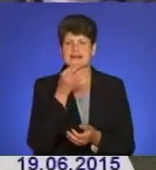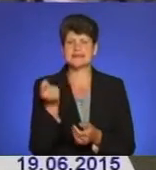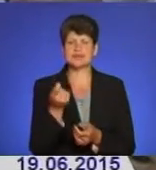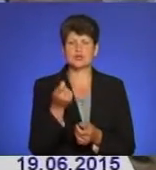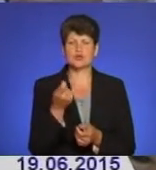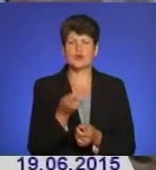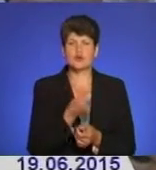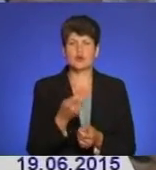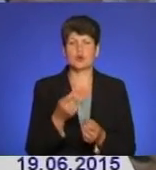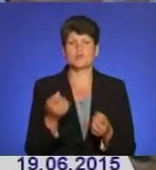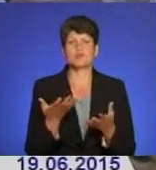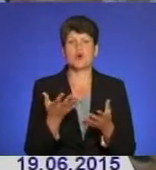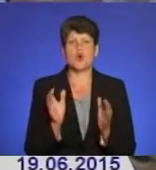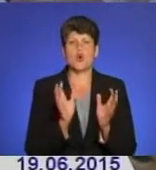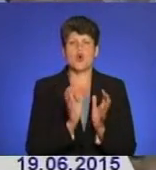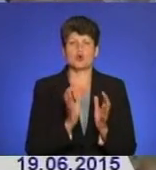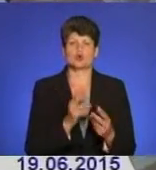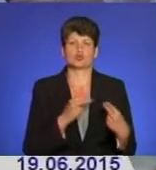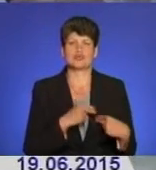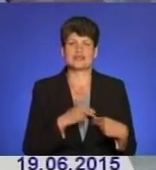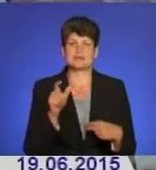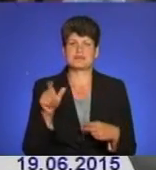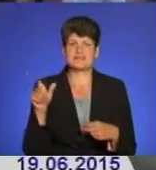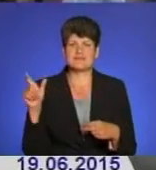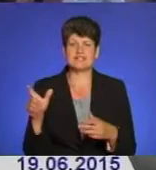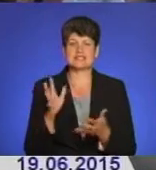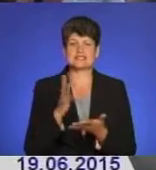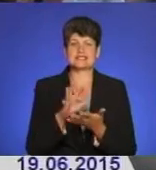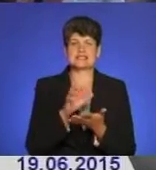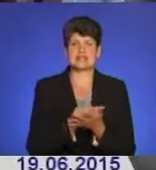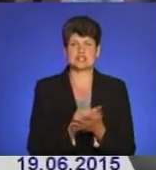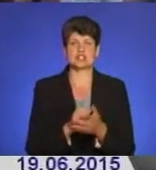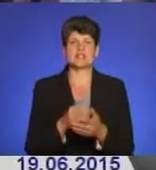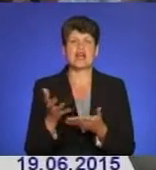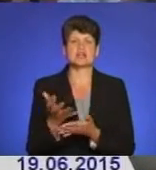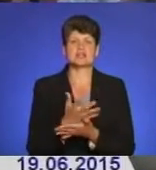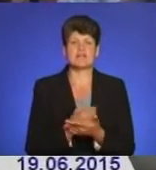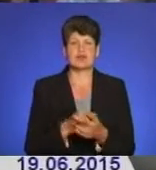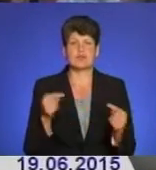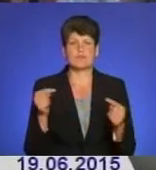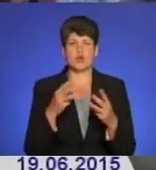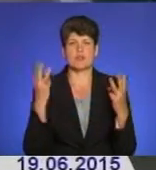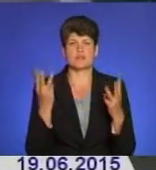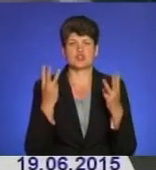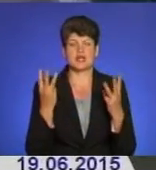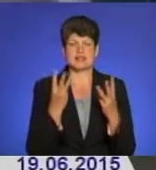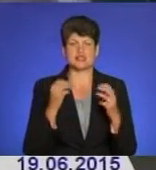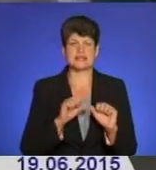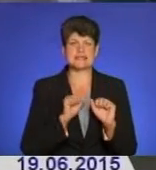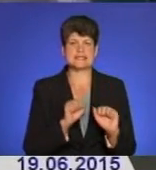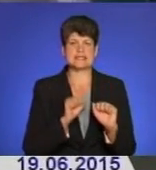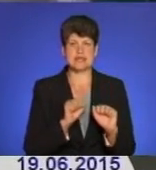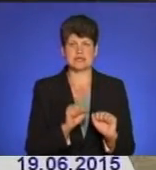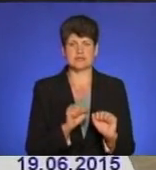зернобобових культур, охорону праці працівників, зайнятих на жнивах та протипожежний захист врожаю зернових культур у